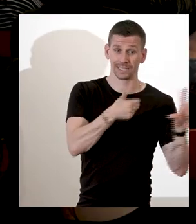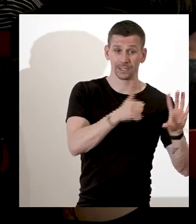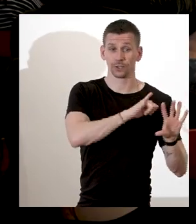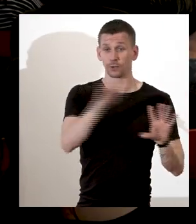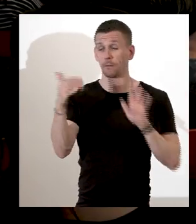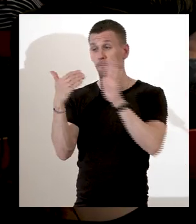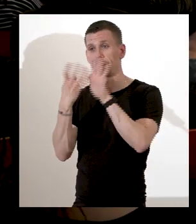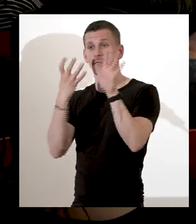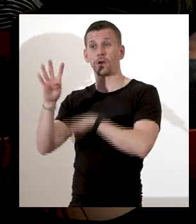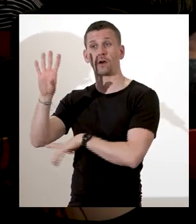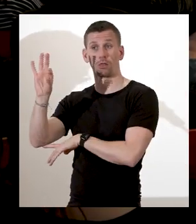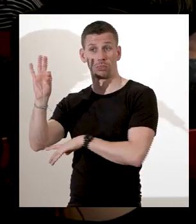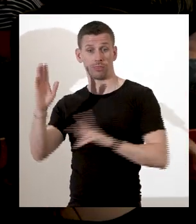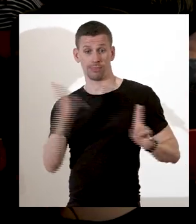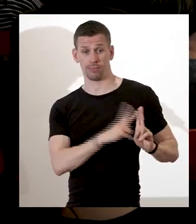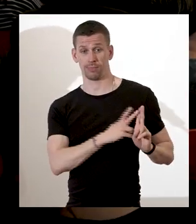a décru. Hein.